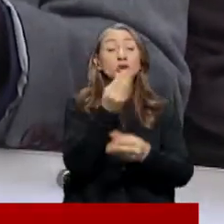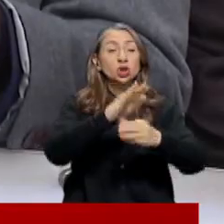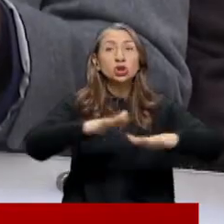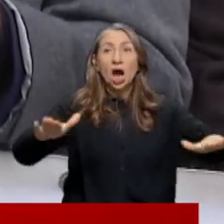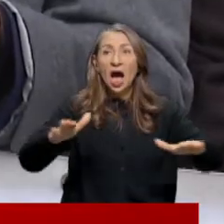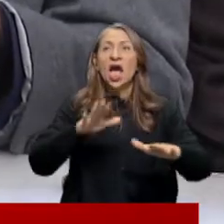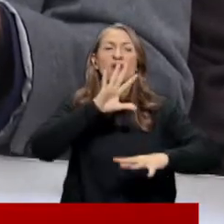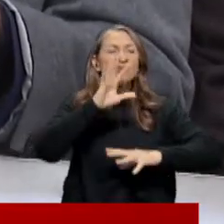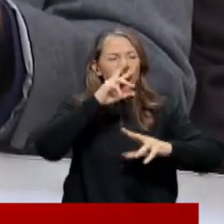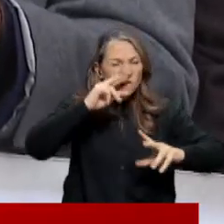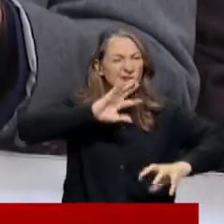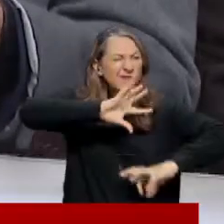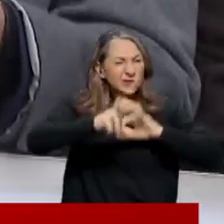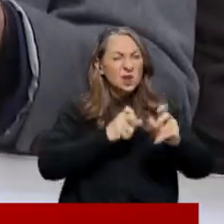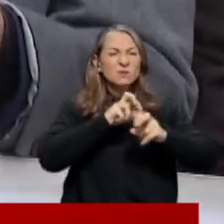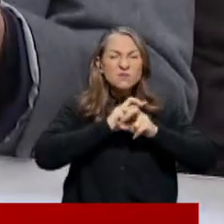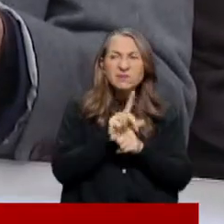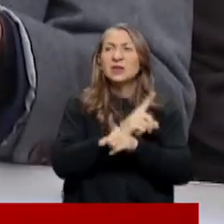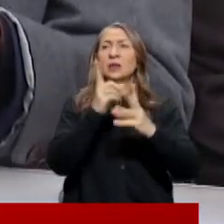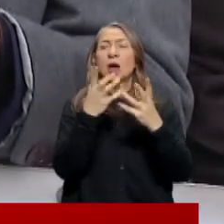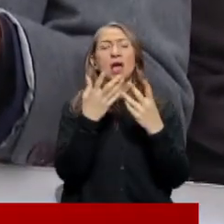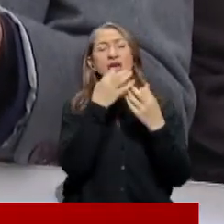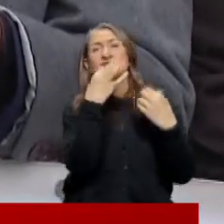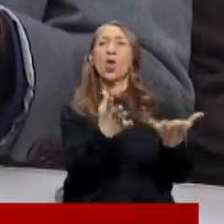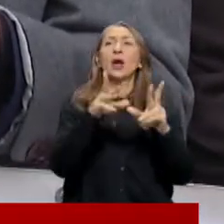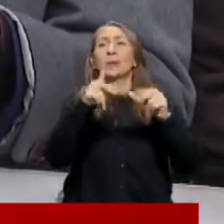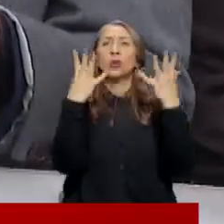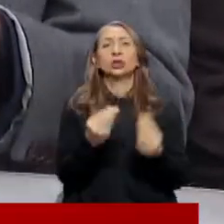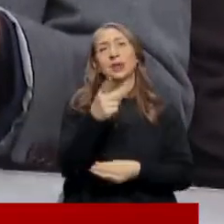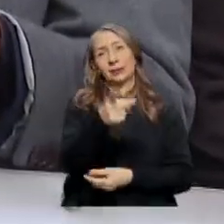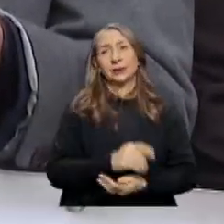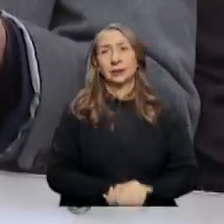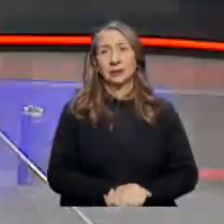çocuğa istismarın kapıları açılacaktır.